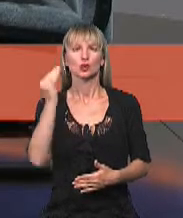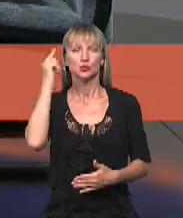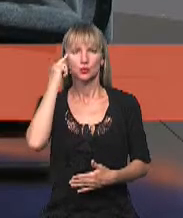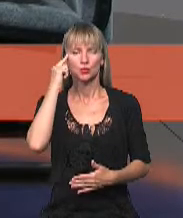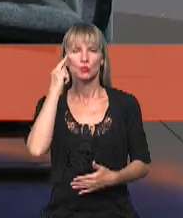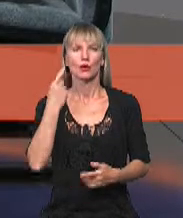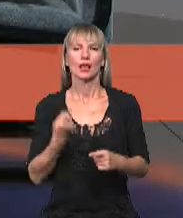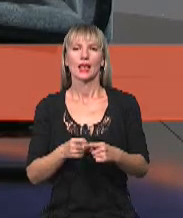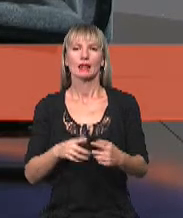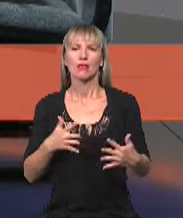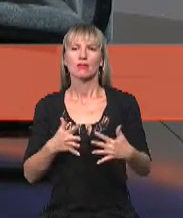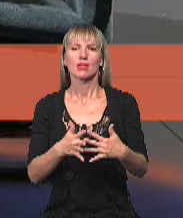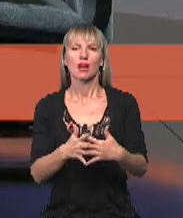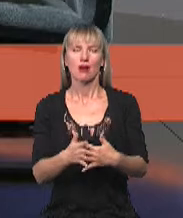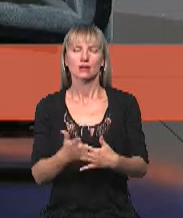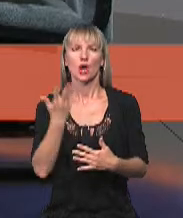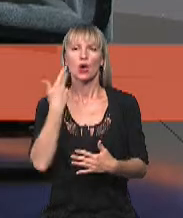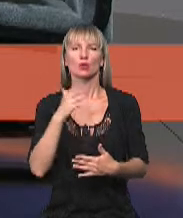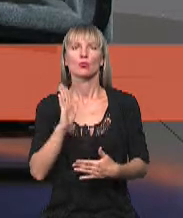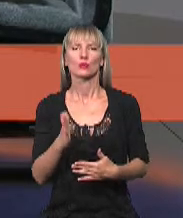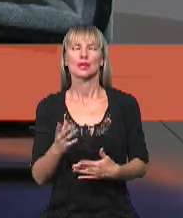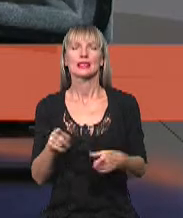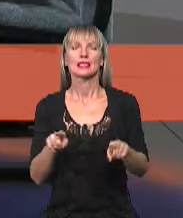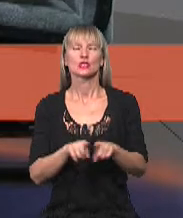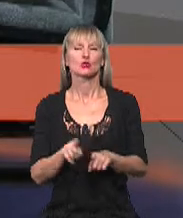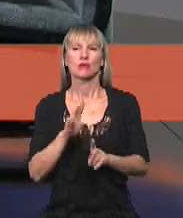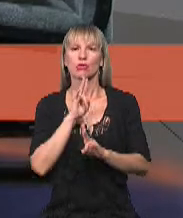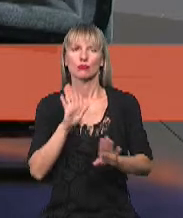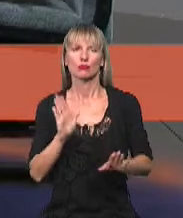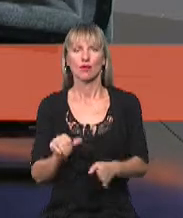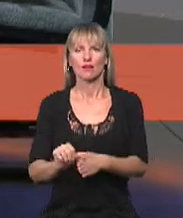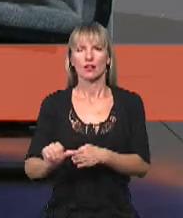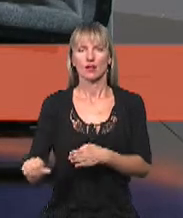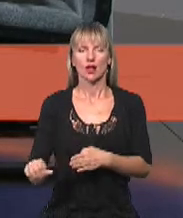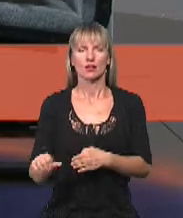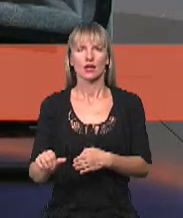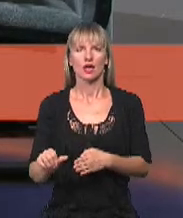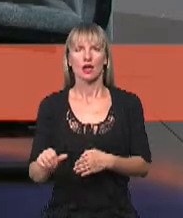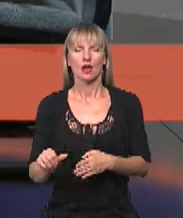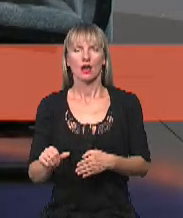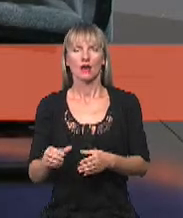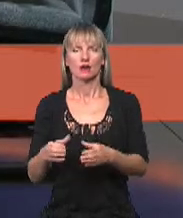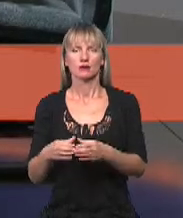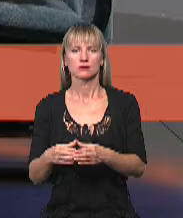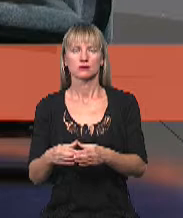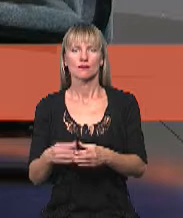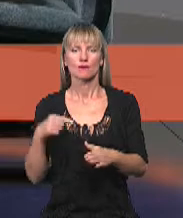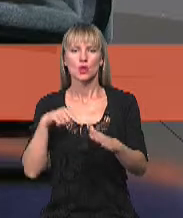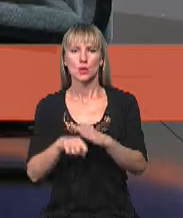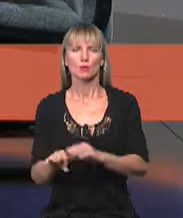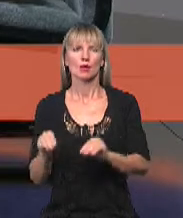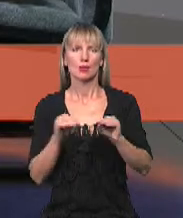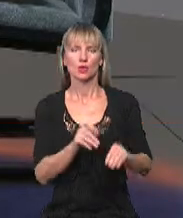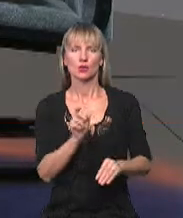ось інтеграція нарешті, коли відбудеться настільки, що не треба буде виокремлювати, не треба буде окремо боротися за права внутрішньопереміщених